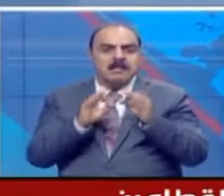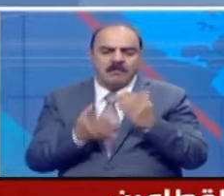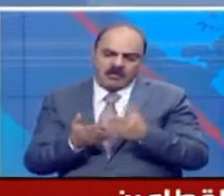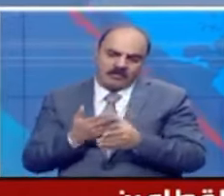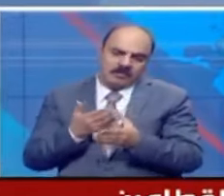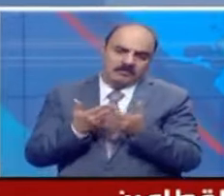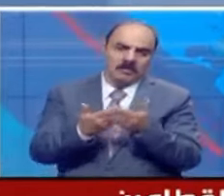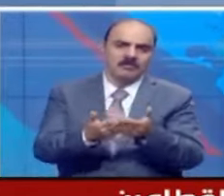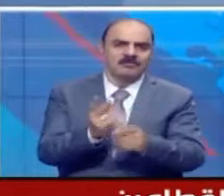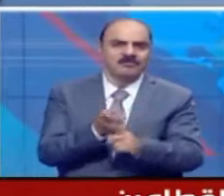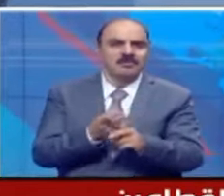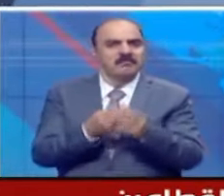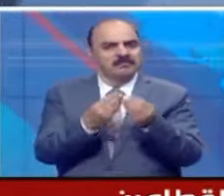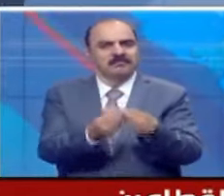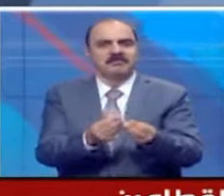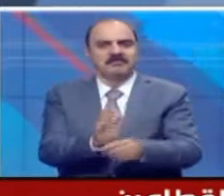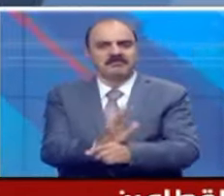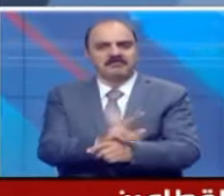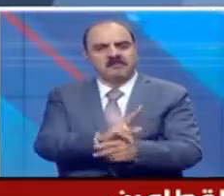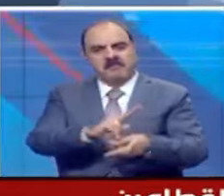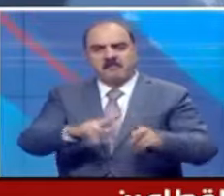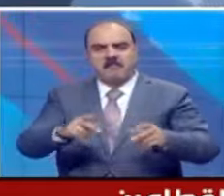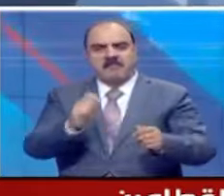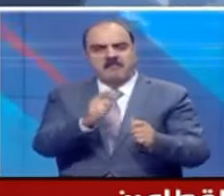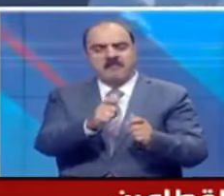أن نعطي للمواطن بتنوعاته